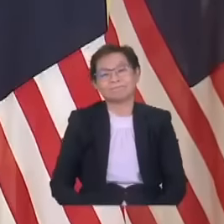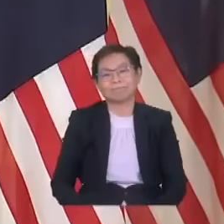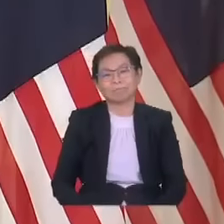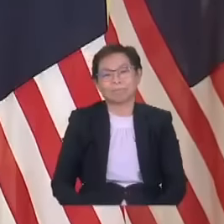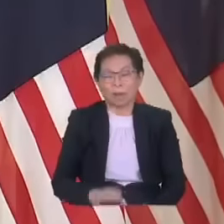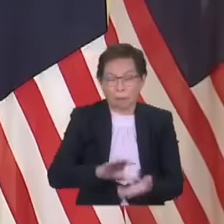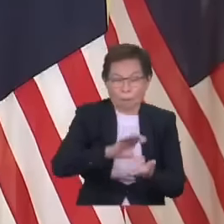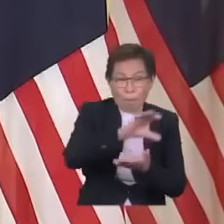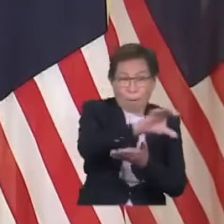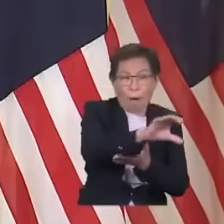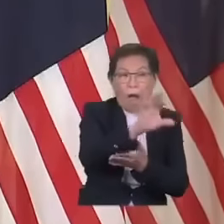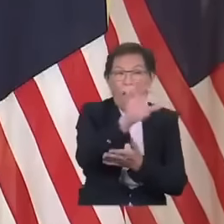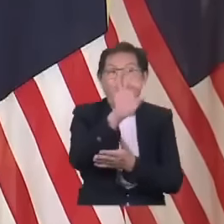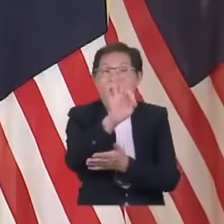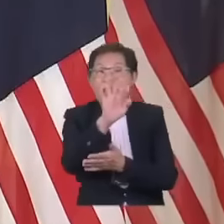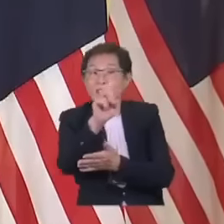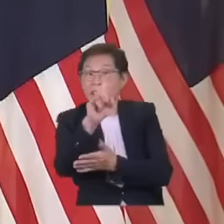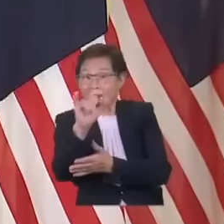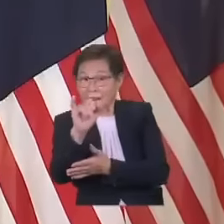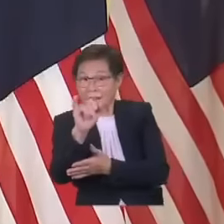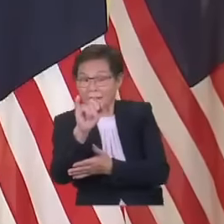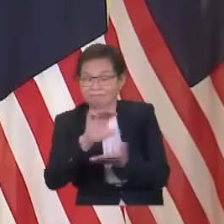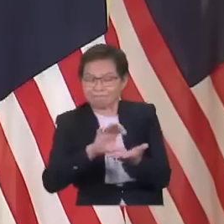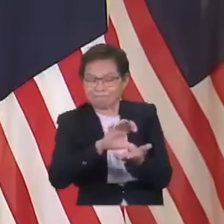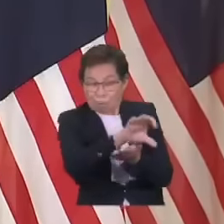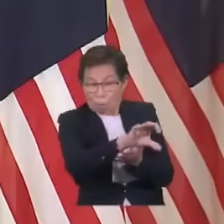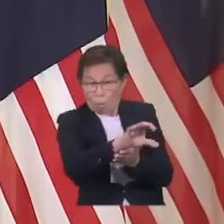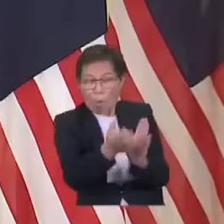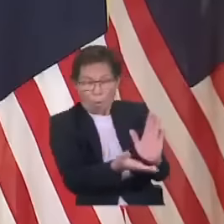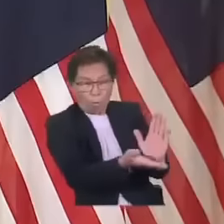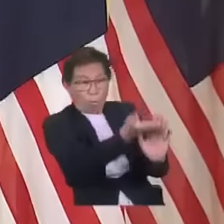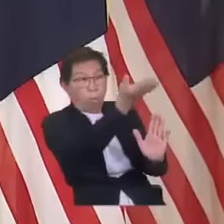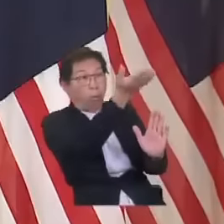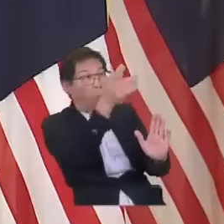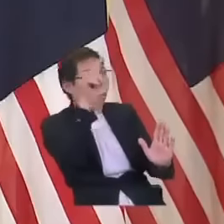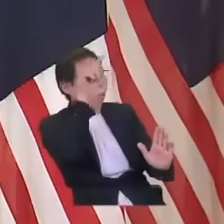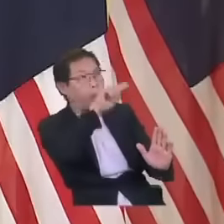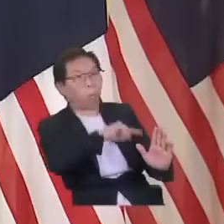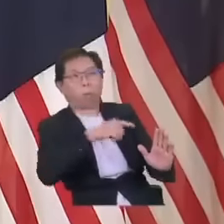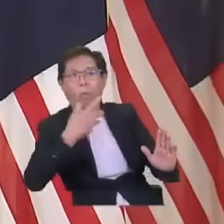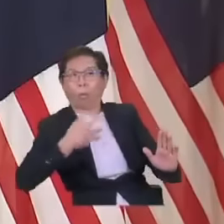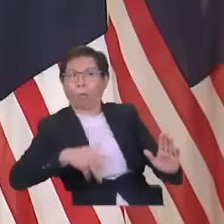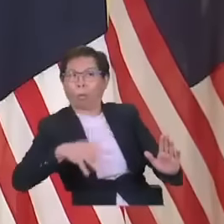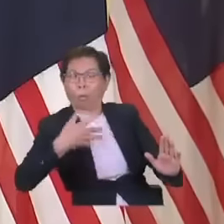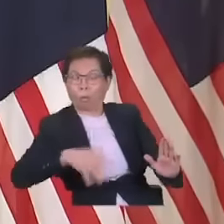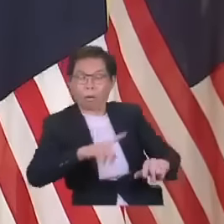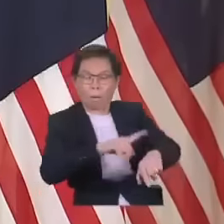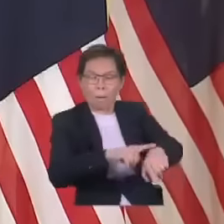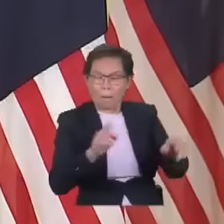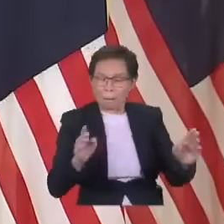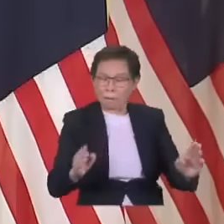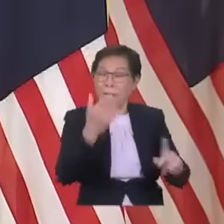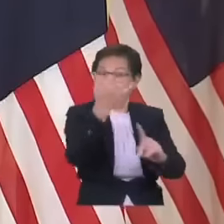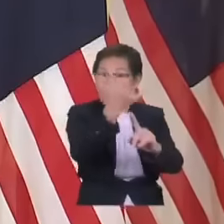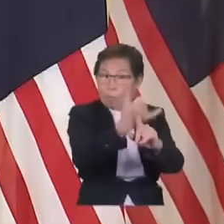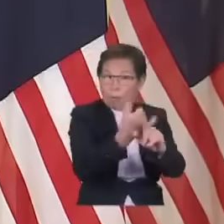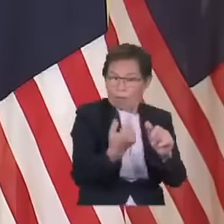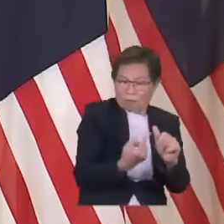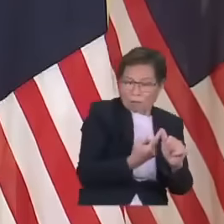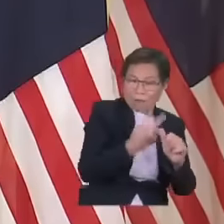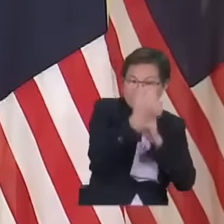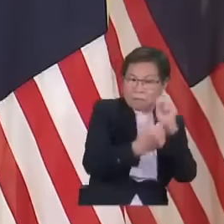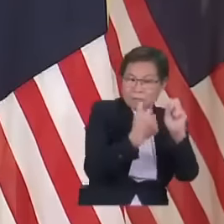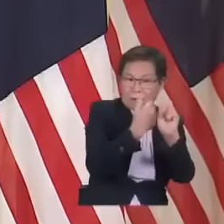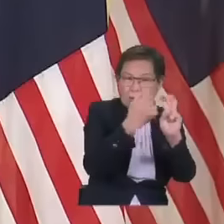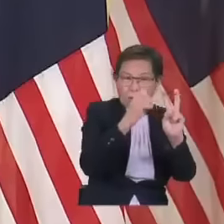Pelabuhan langsung asing ataupun fdi juga meningkat dengan ketara dalam tempo 6 bulan pertama